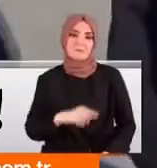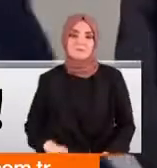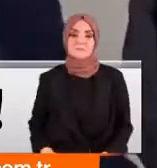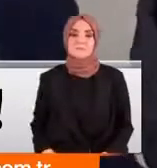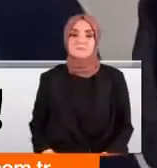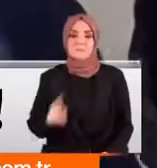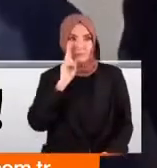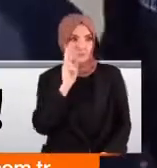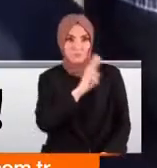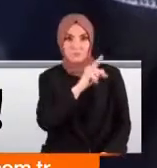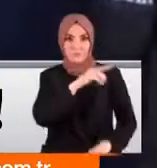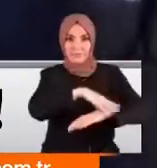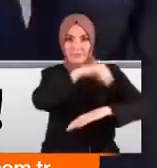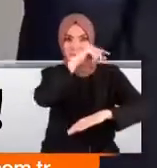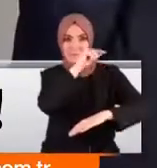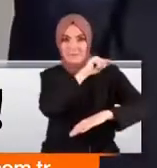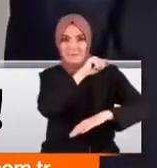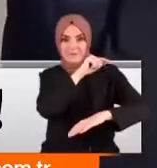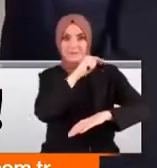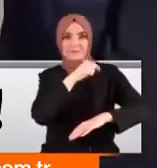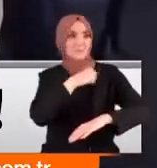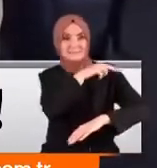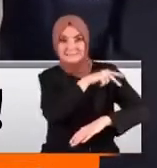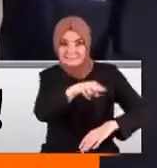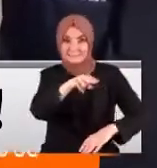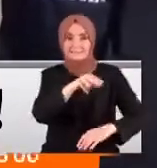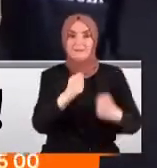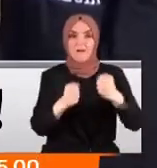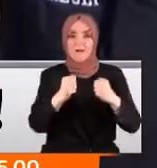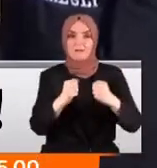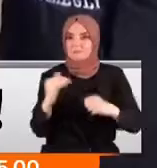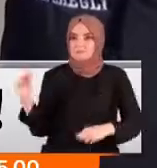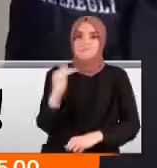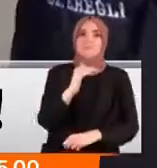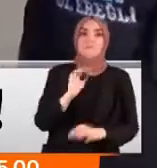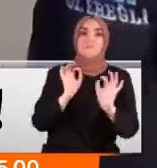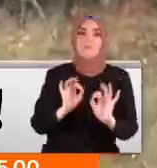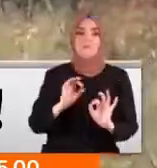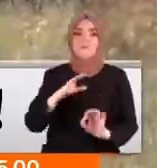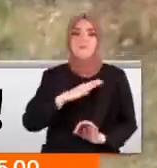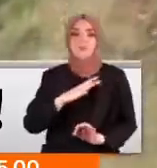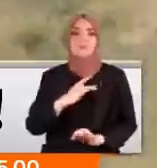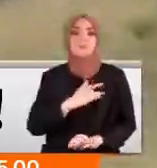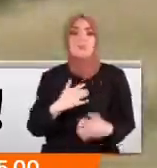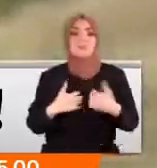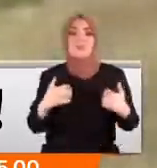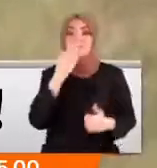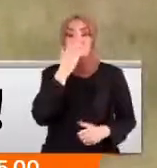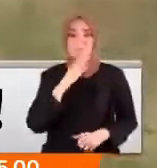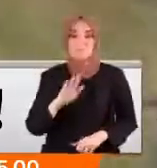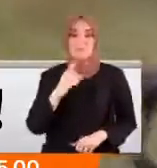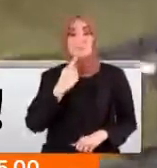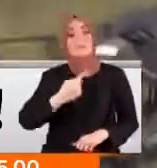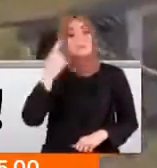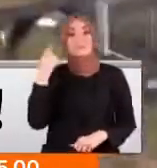Şuradaki gördüğünüz tepeden geçtiğimiz anda direkt araba çıkıyor karşımıza. O an can güvenliğimiz yok. Geçtiğimiz yıl yolun